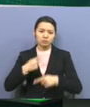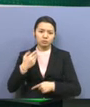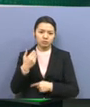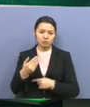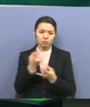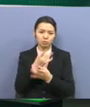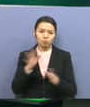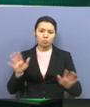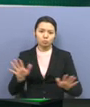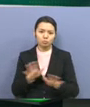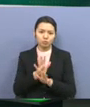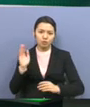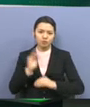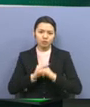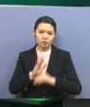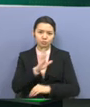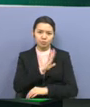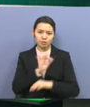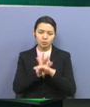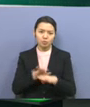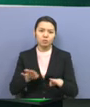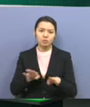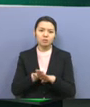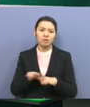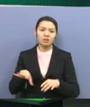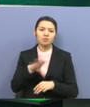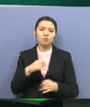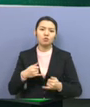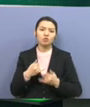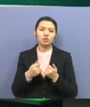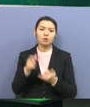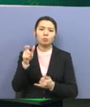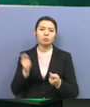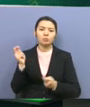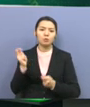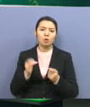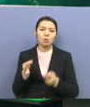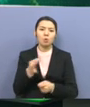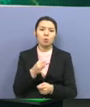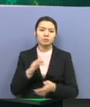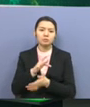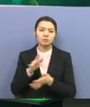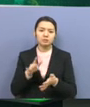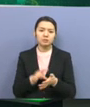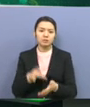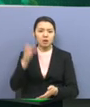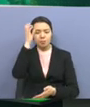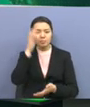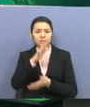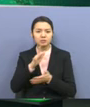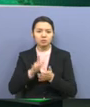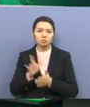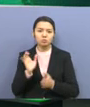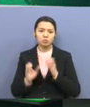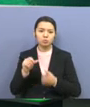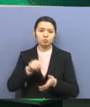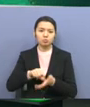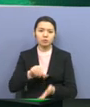әдеби музыкалық кеш өтті. Айтулы шараға жергілікті зиялы қауым өкілдері мен облыс орталығындағы білім ордаларының студенттері